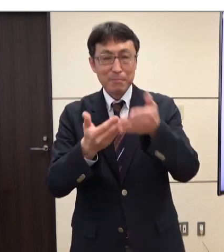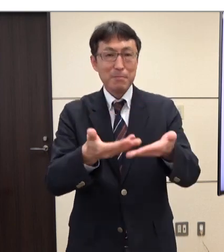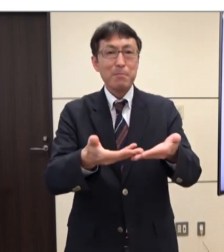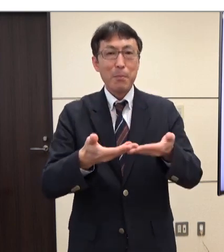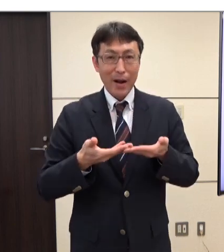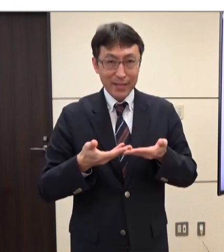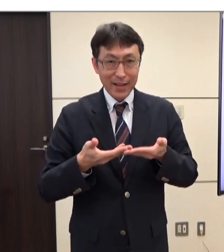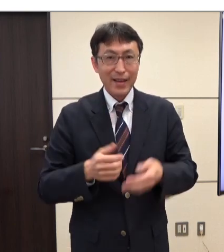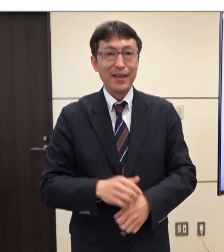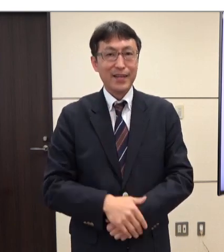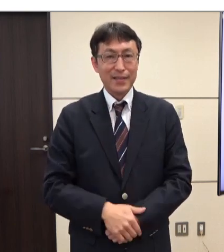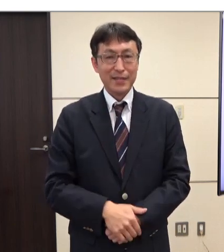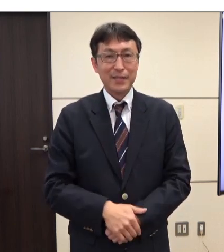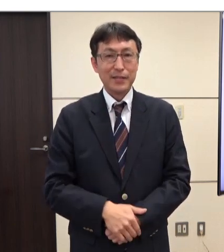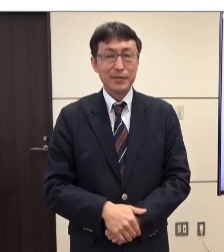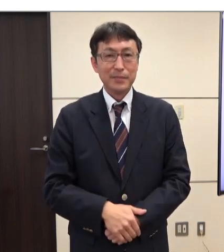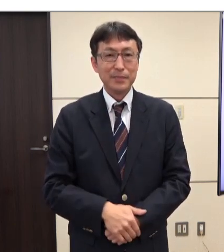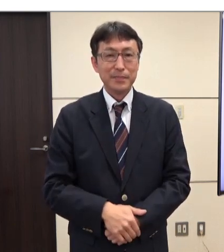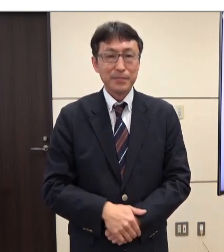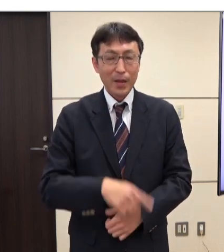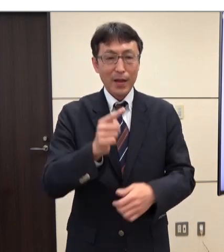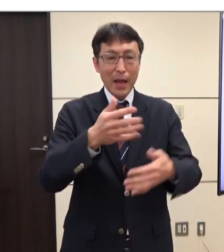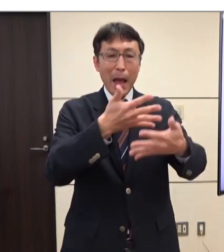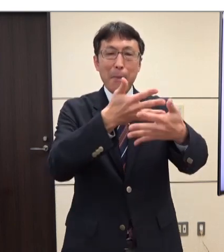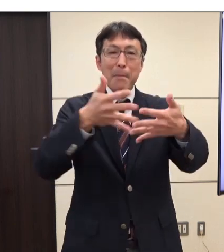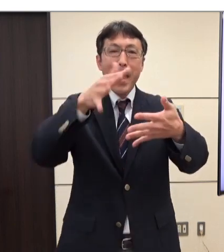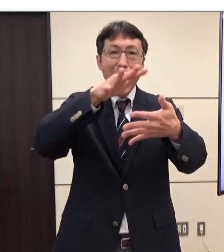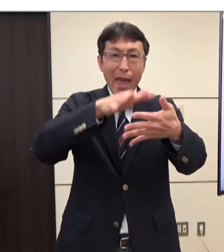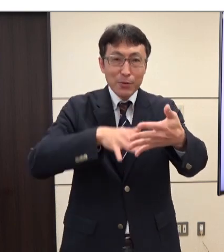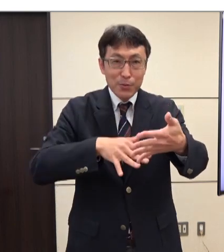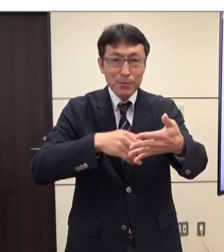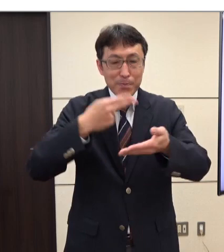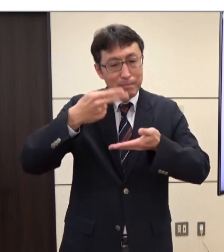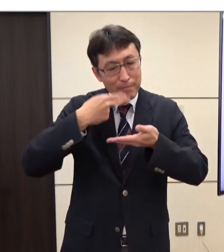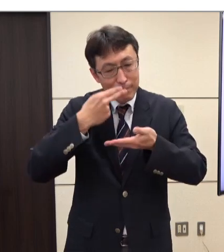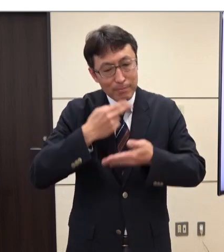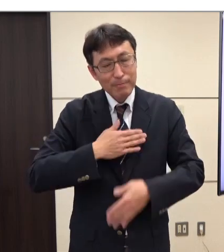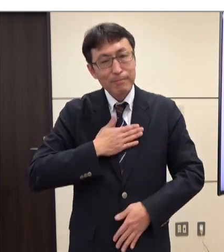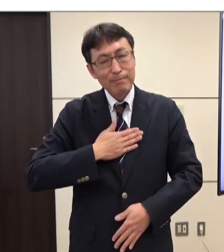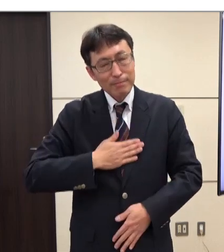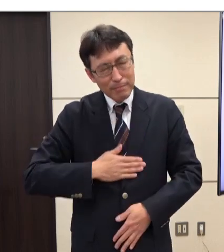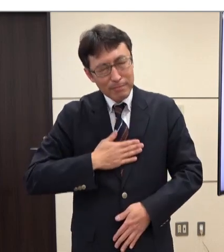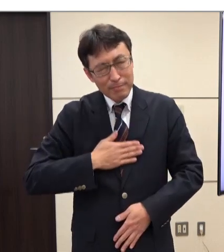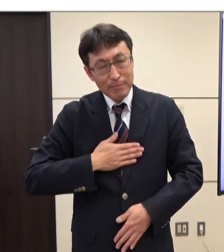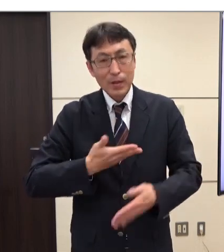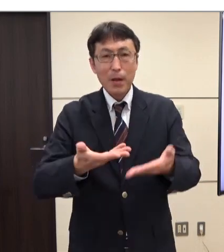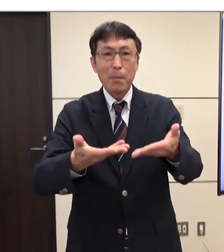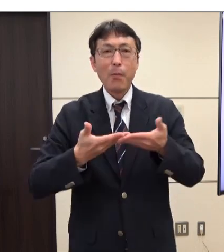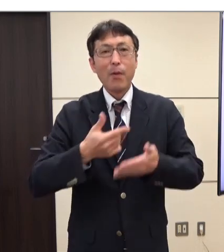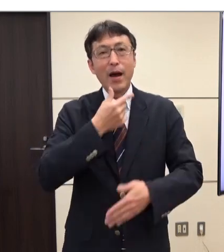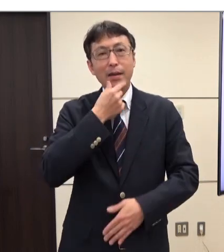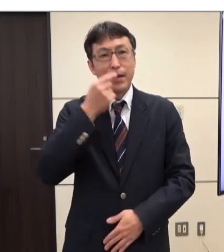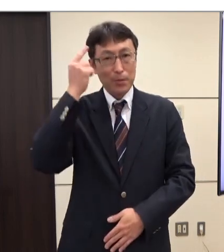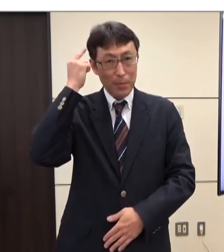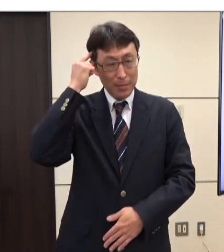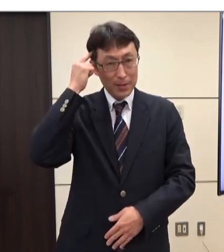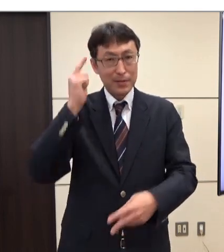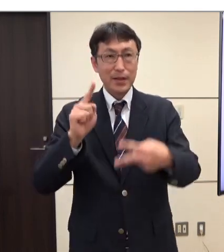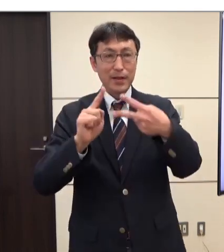友人の都市のメニューなども味わっていただきたいなというふうに思っております。2つ目は以上であ